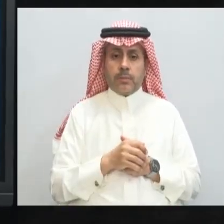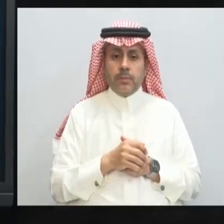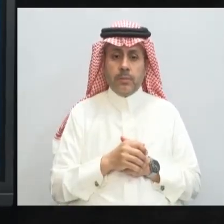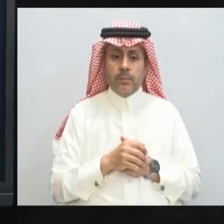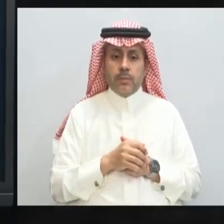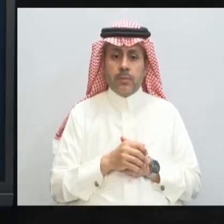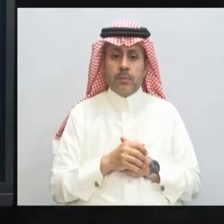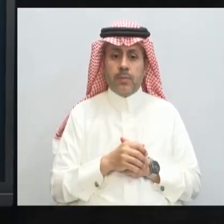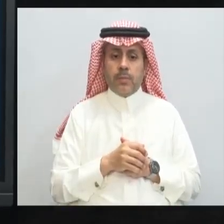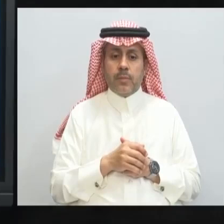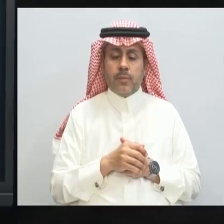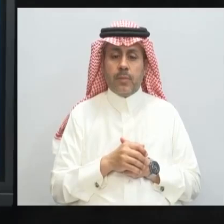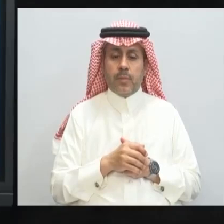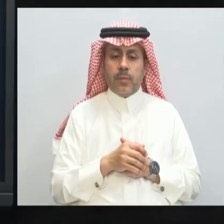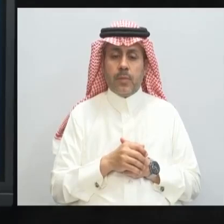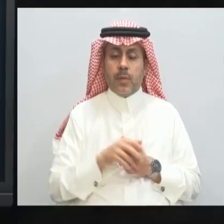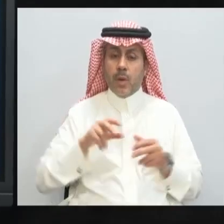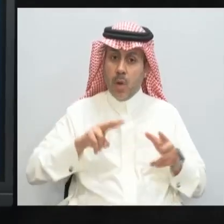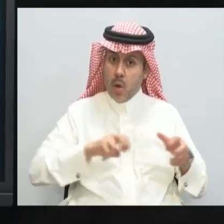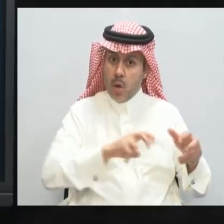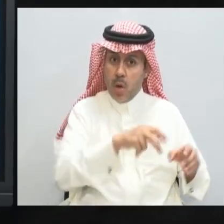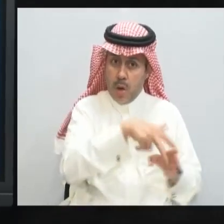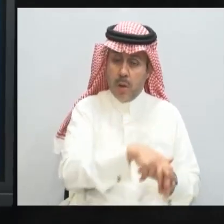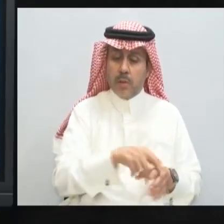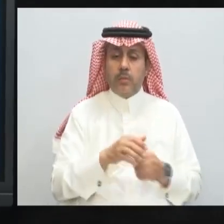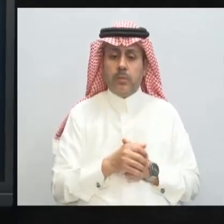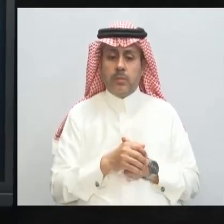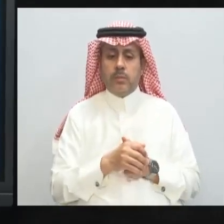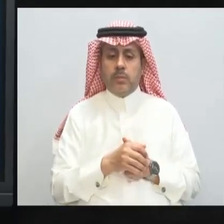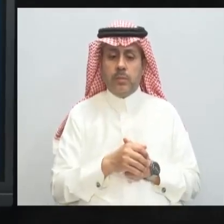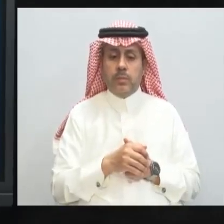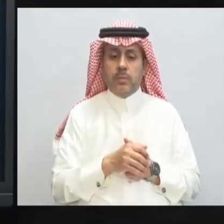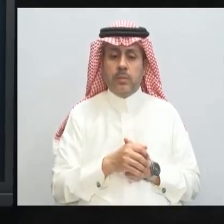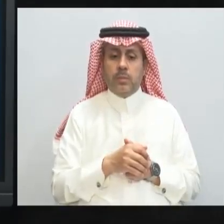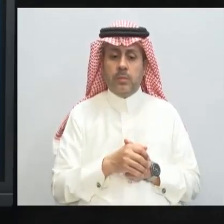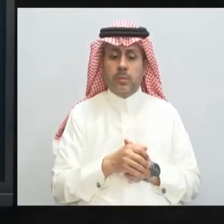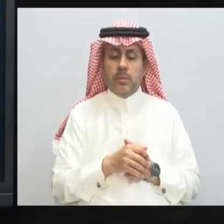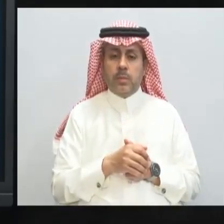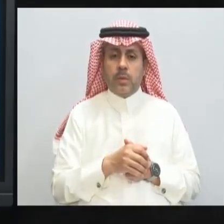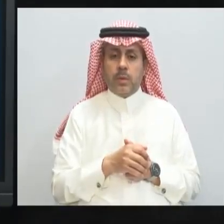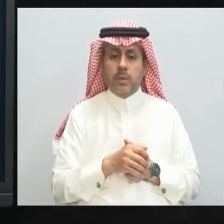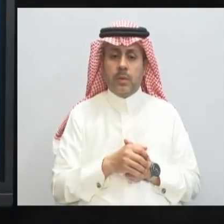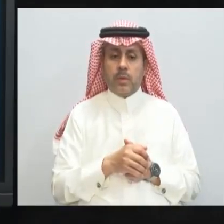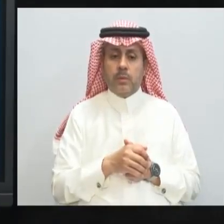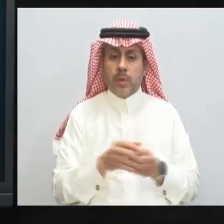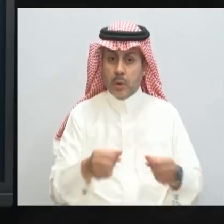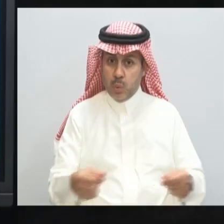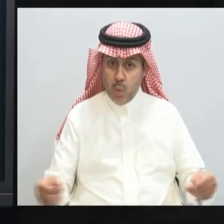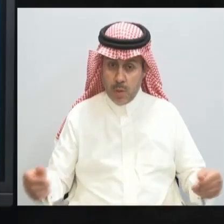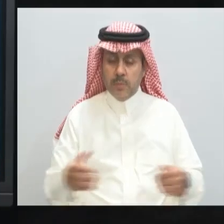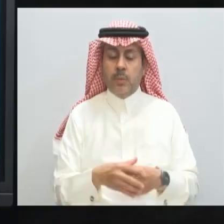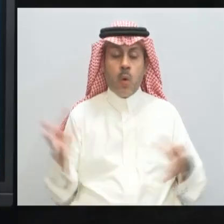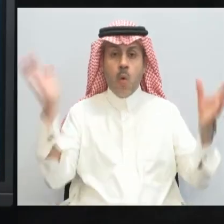الصوره امام ان هذه الخيل حينما تعدو وتركض وتجري ثم بعد ذلك تتاثر هذه الارض